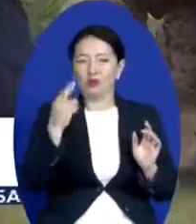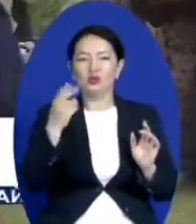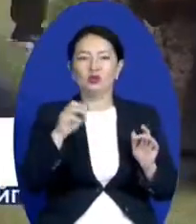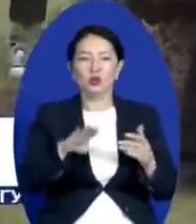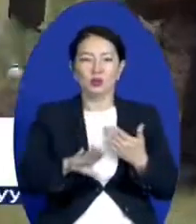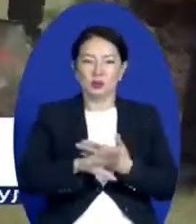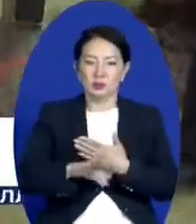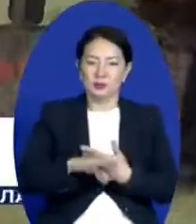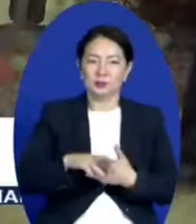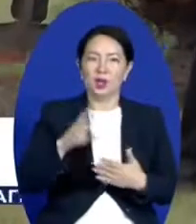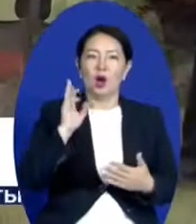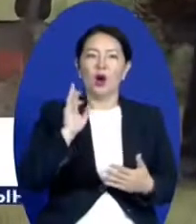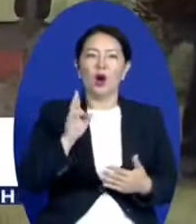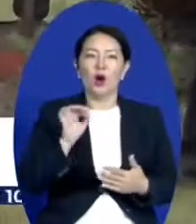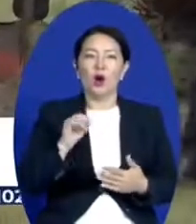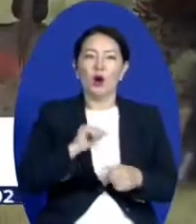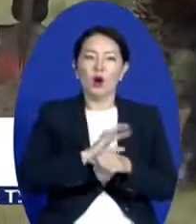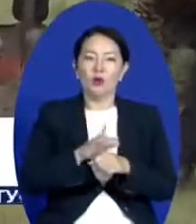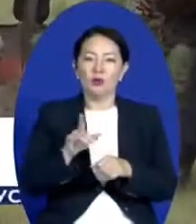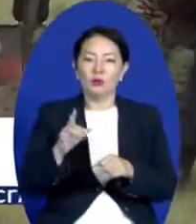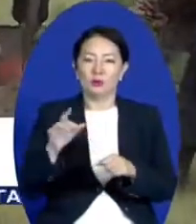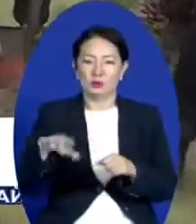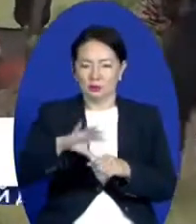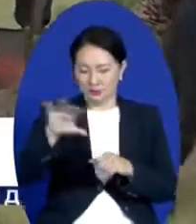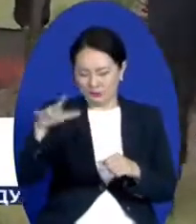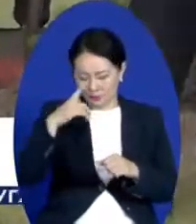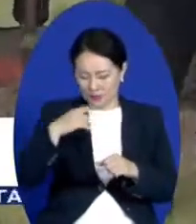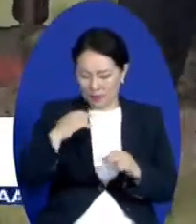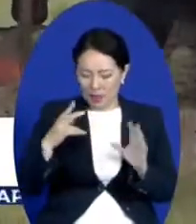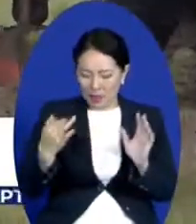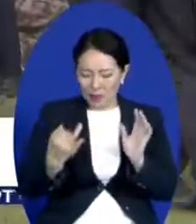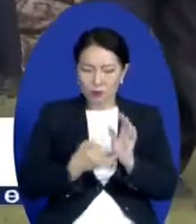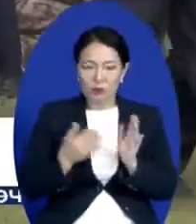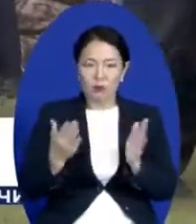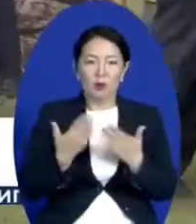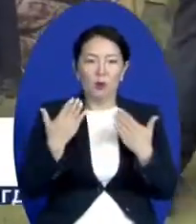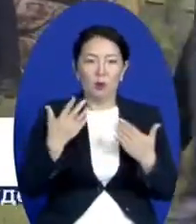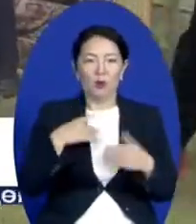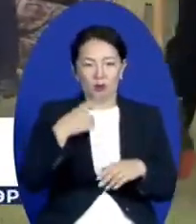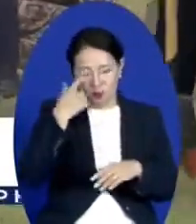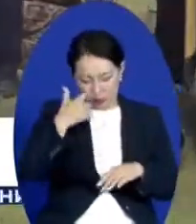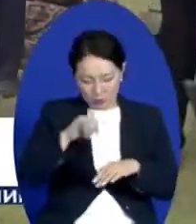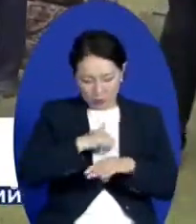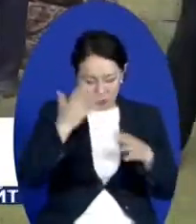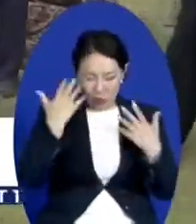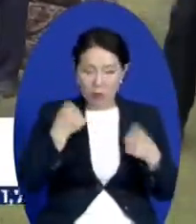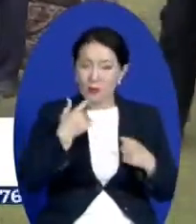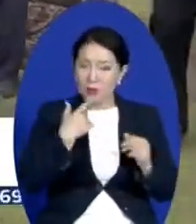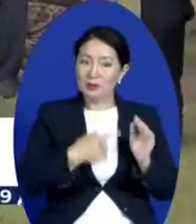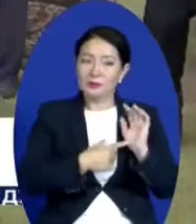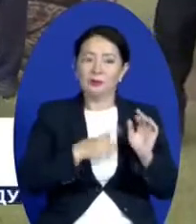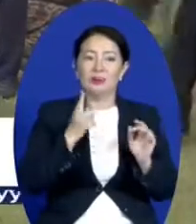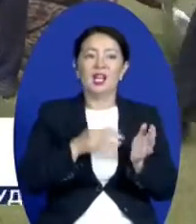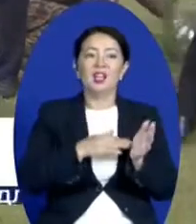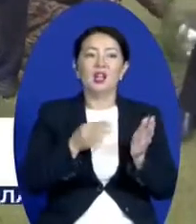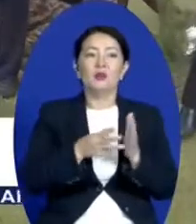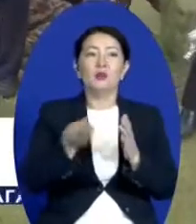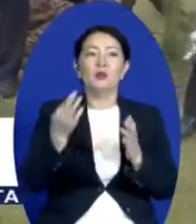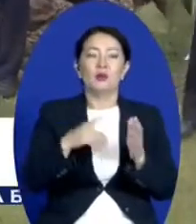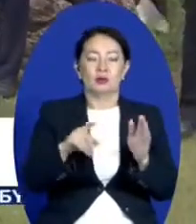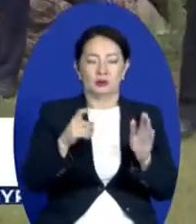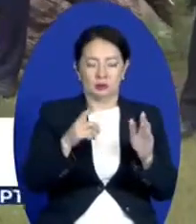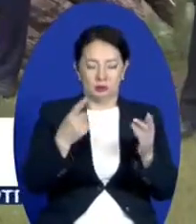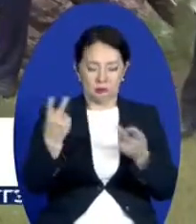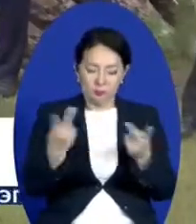конвенцийн талуудын 17-р баг хурлыг эх орондоо зохион байгуулахар болсон гэдгийг онцоллоо. Мөн ерөнхийлөгч тэрбум мод үндэсний хөдөлгөөнийг